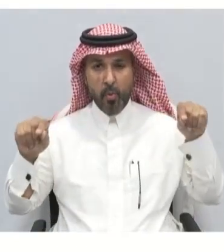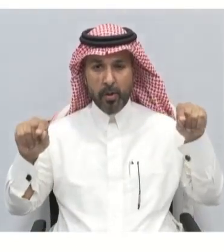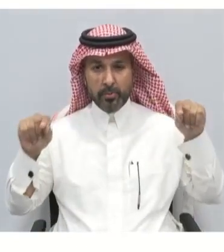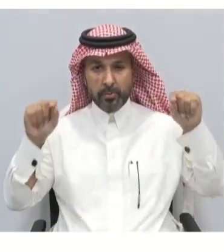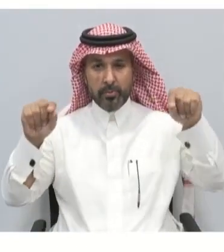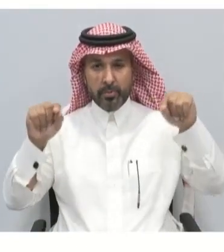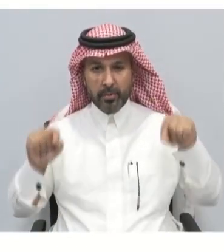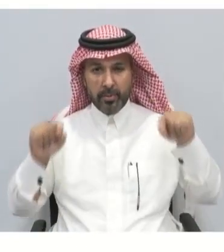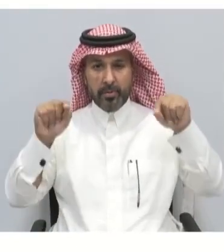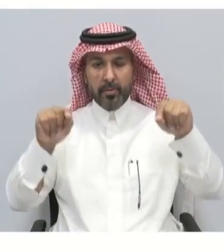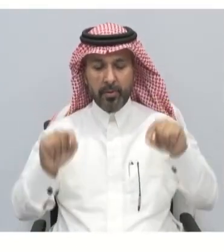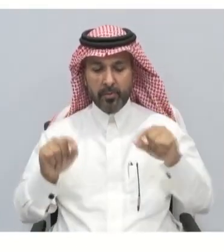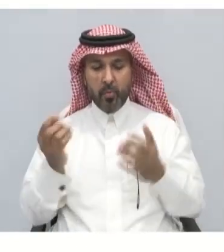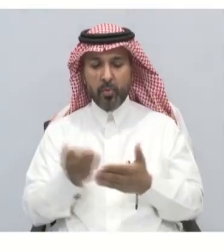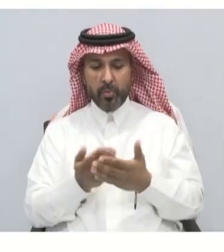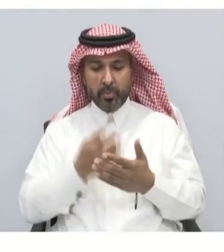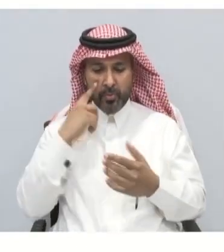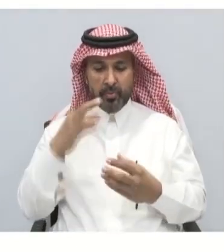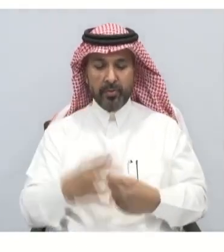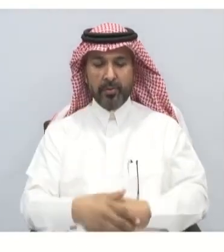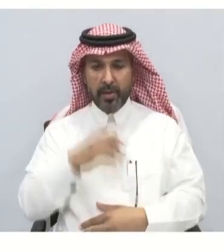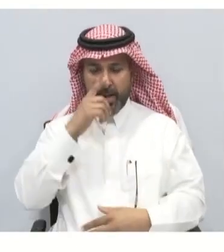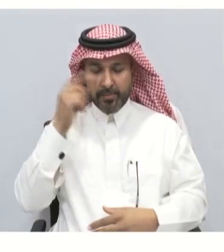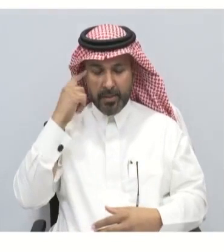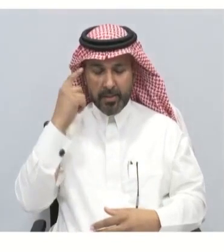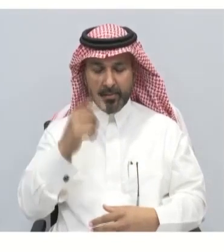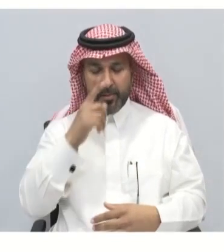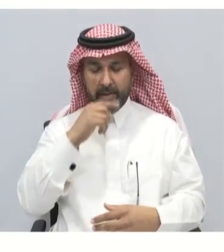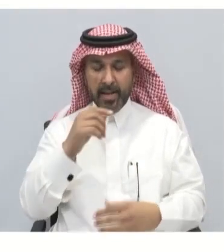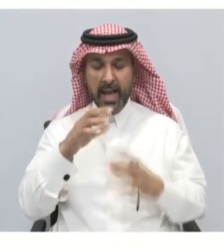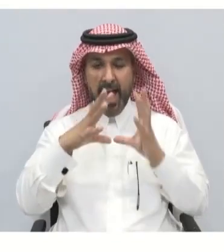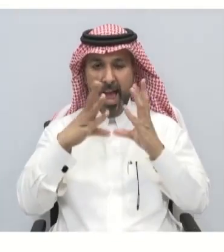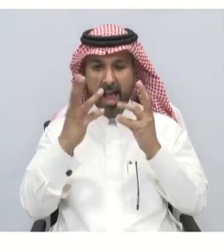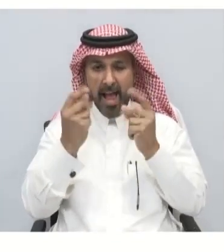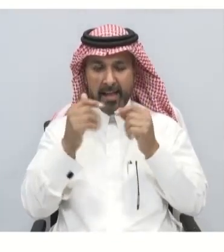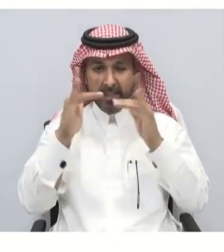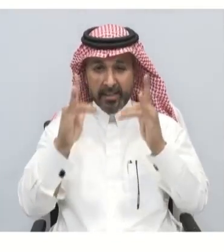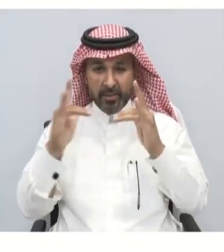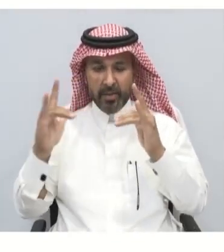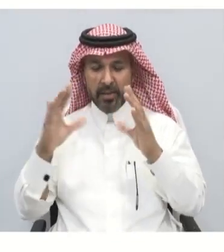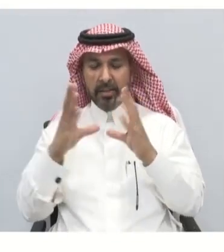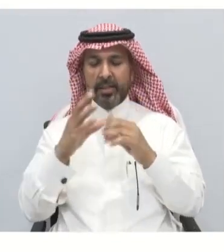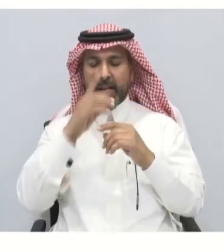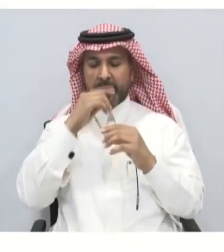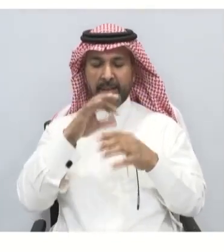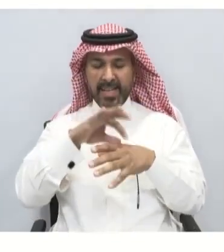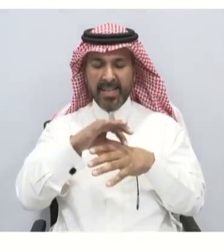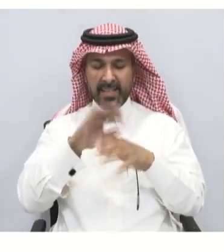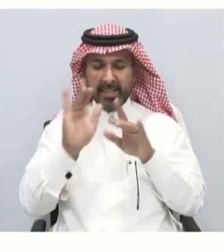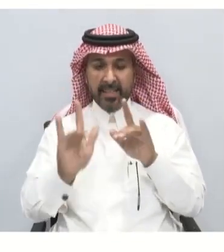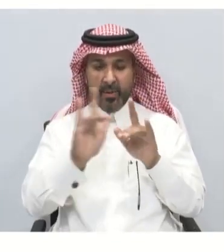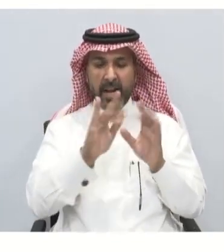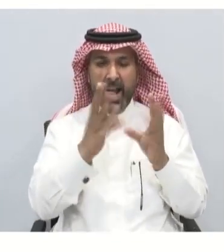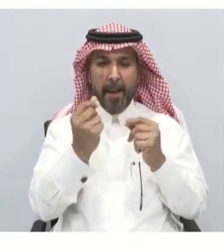عدد الطاولات يساوي عدد الاشخاص ناقص 2 تقسيم اين اذا عدد